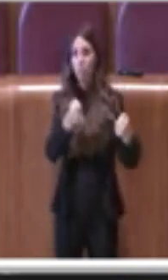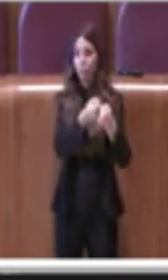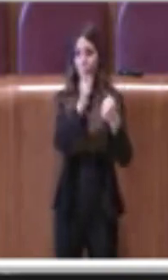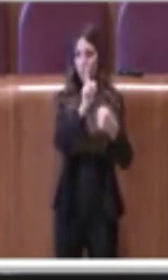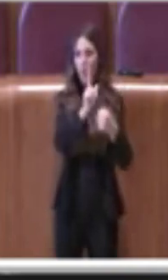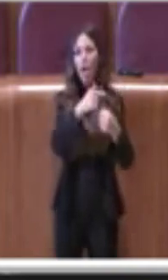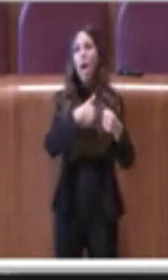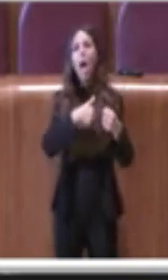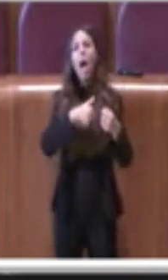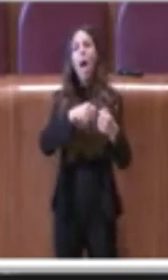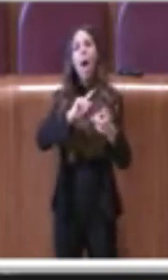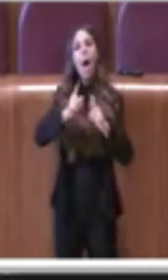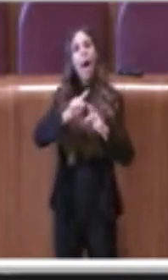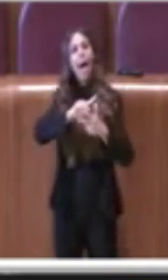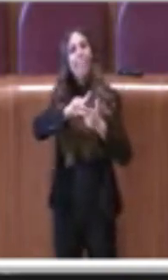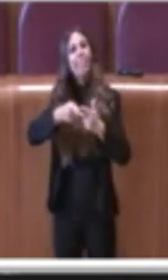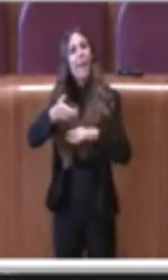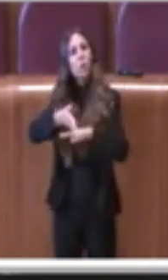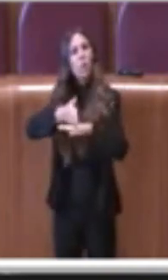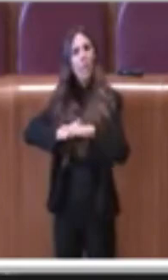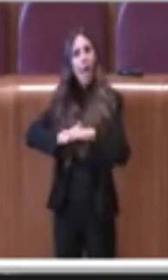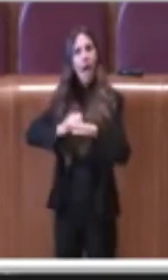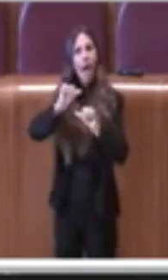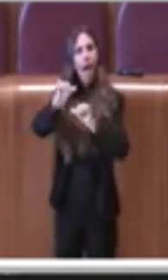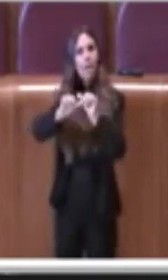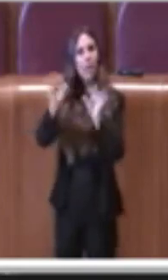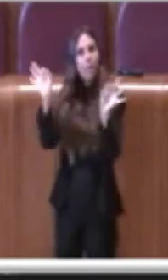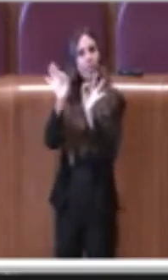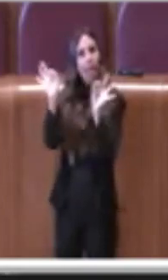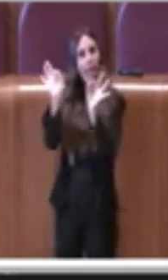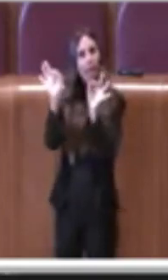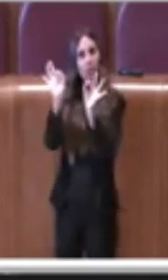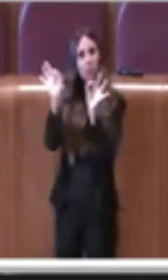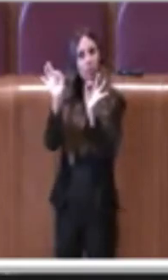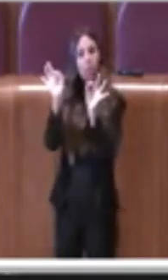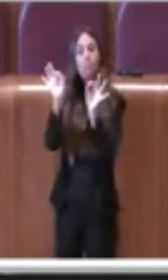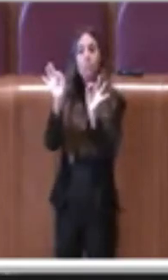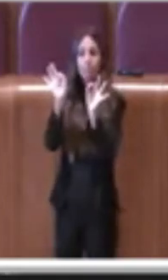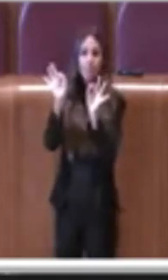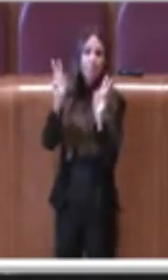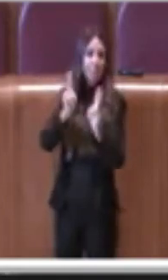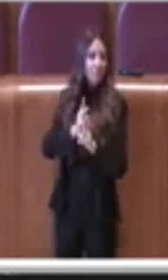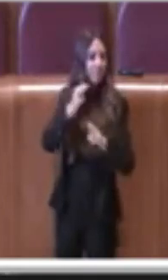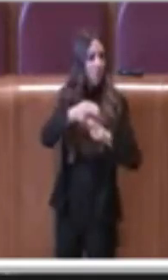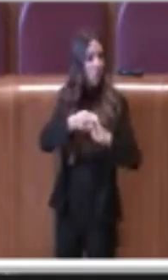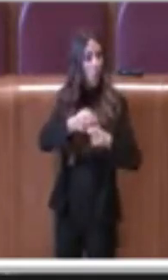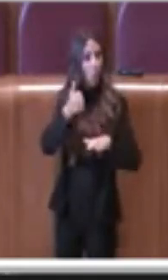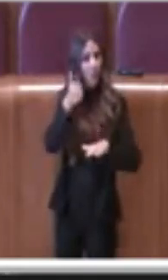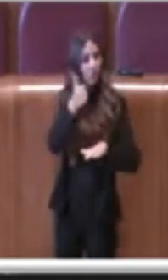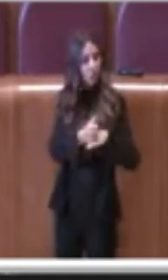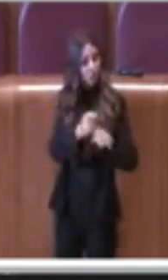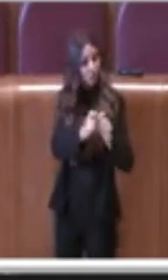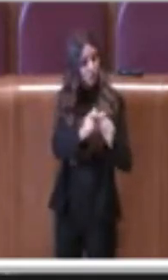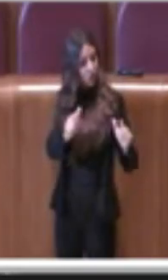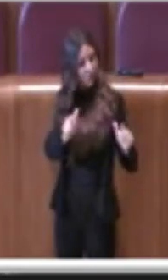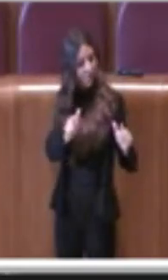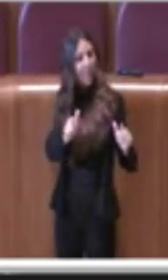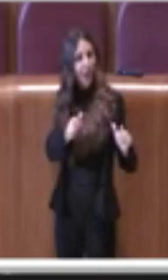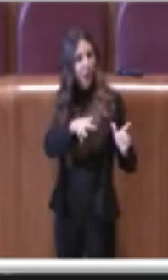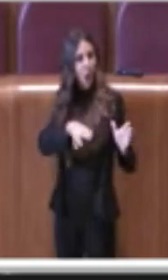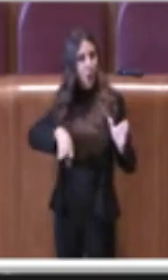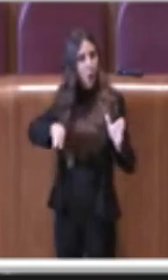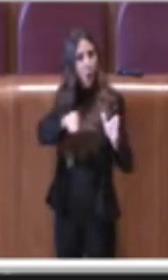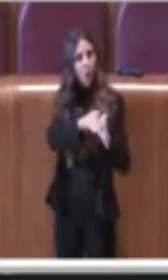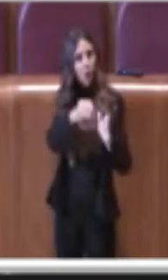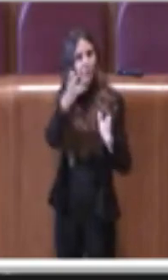parte è quella sull'adattamento ai cambiamenti climatici, che ovviamente Roma Capitale, come città che deve abbracciare un